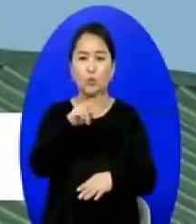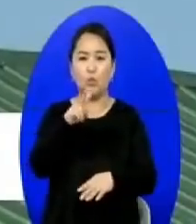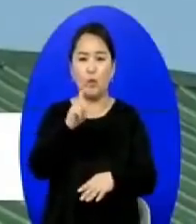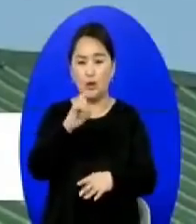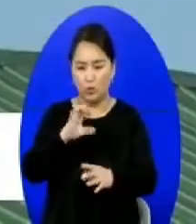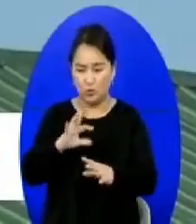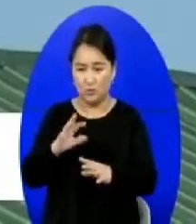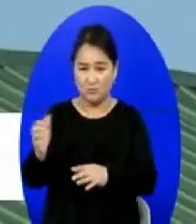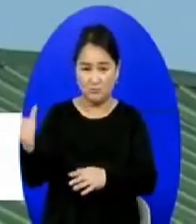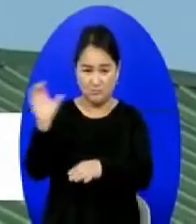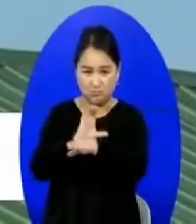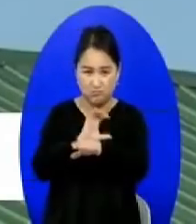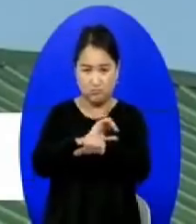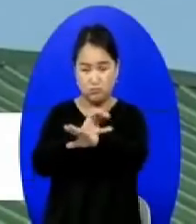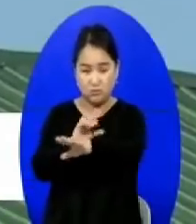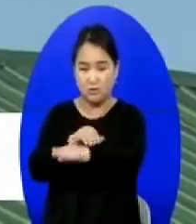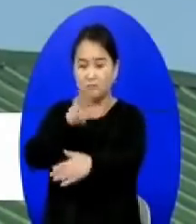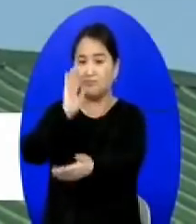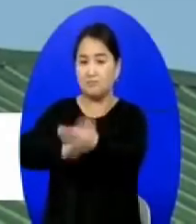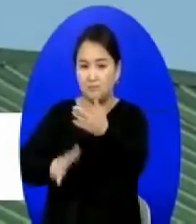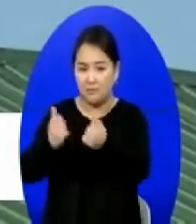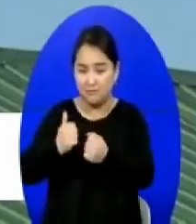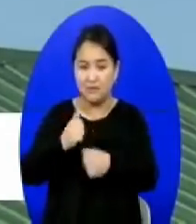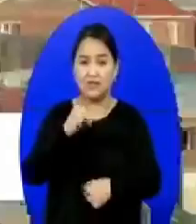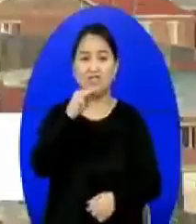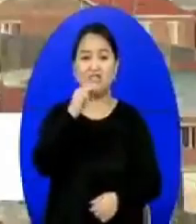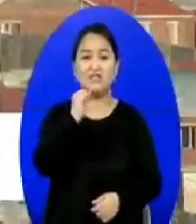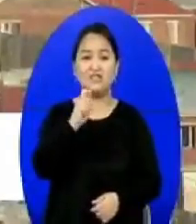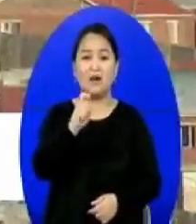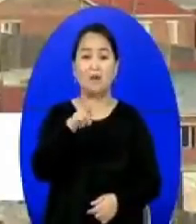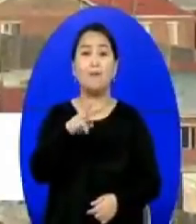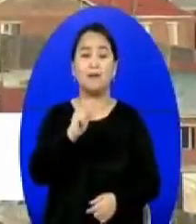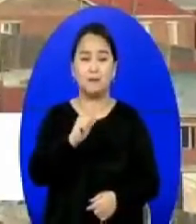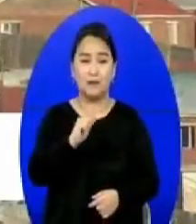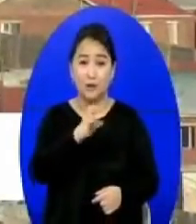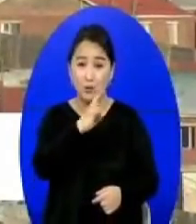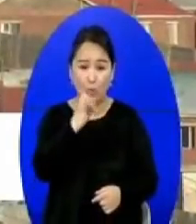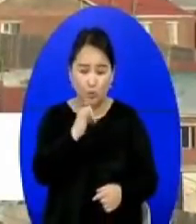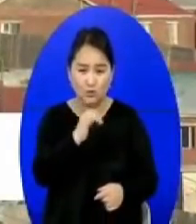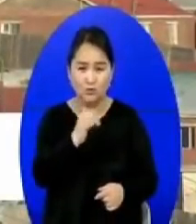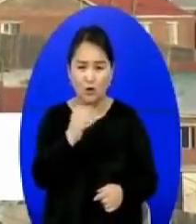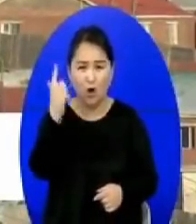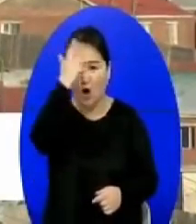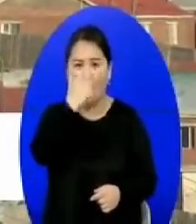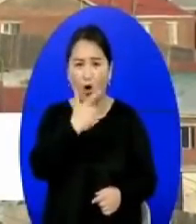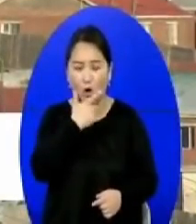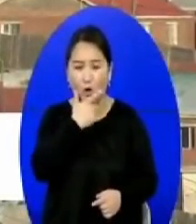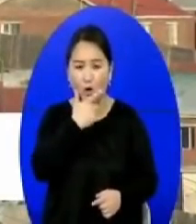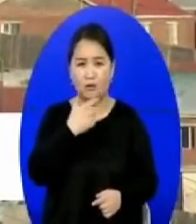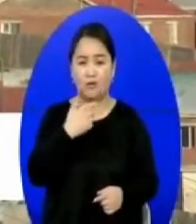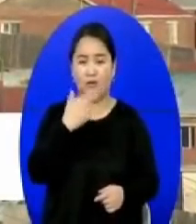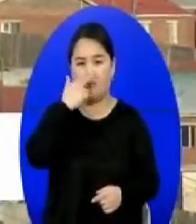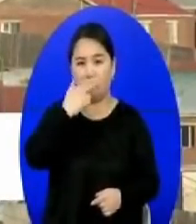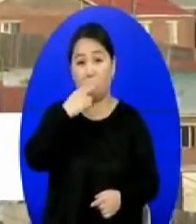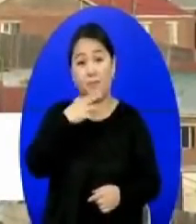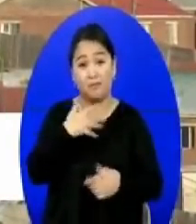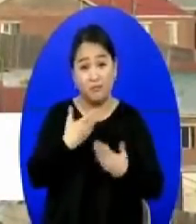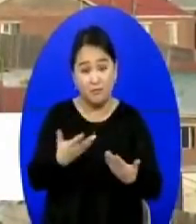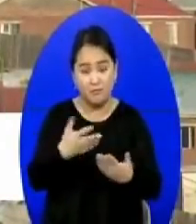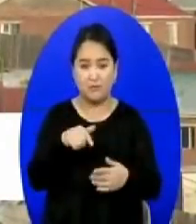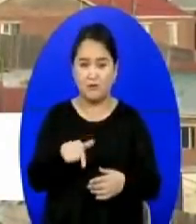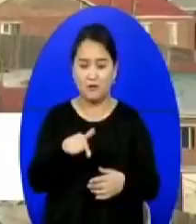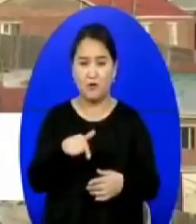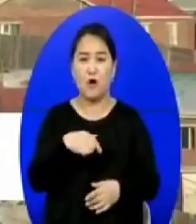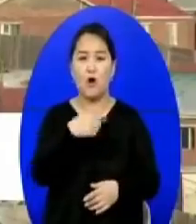Мөн шахмал төлчний барьцалдуулагч бодис хомсдолд орсон гих ташаа мэдээлэл цацагдсан. Өнөөдрийн байдлаар 2200 тонн барьцалдуулагч бодисын